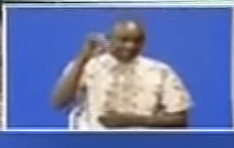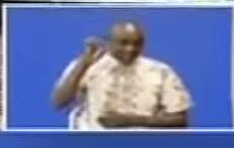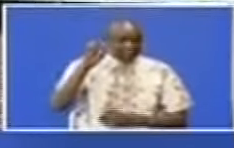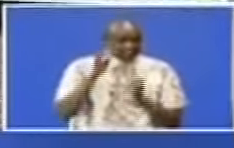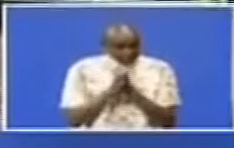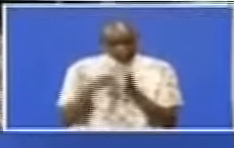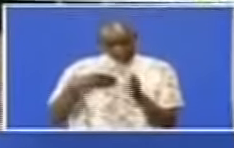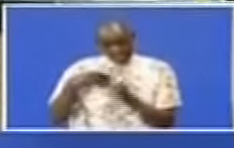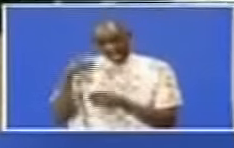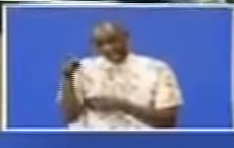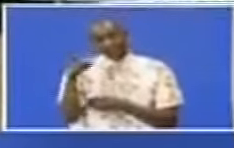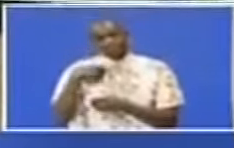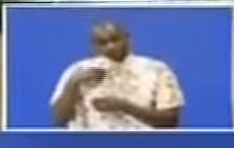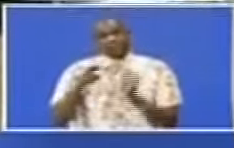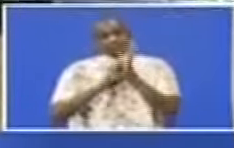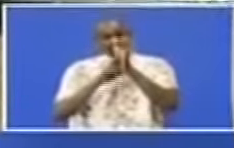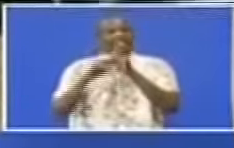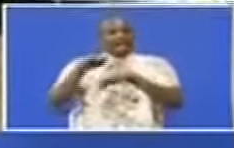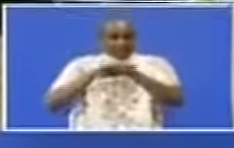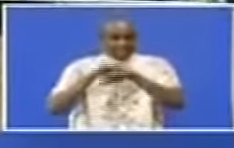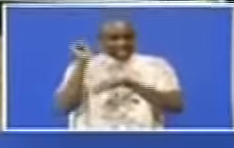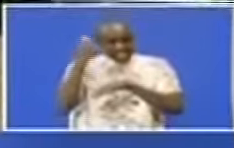itashiriki mashindano ya Afrika. Macho yote yatakuwa